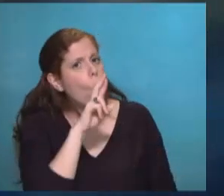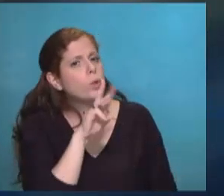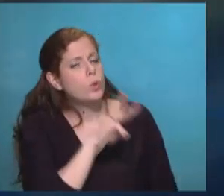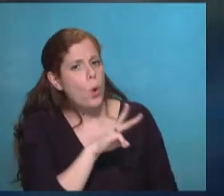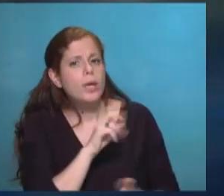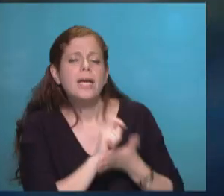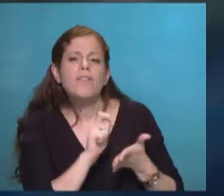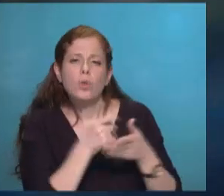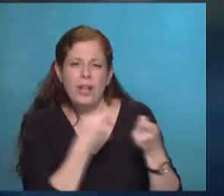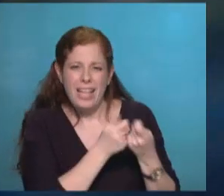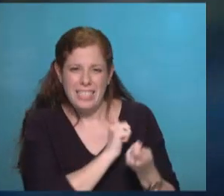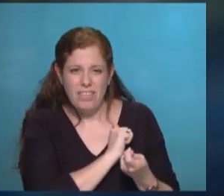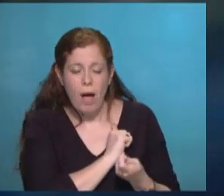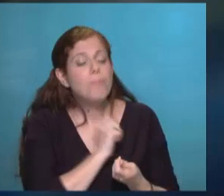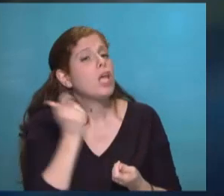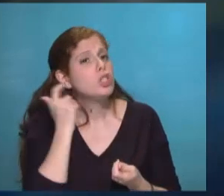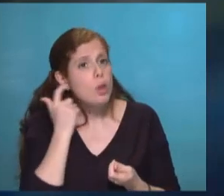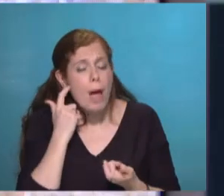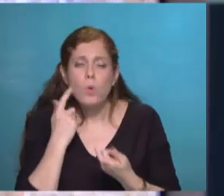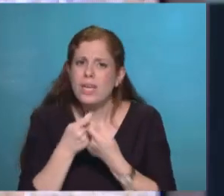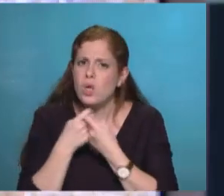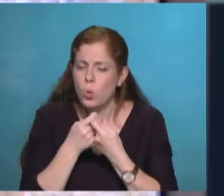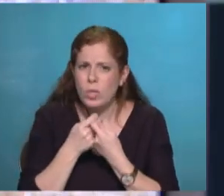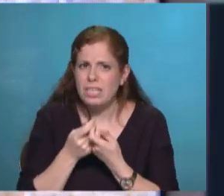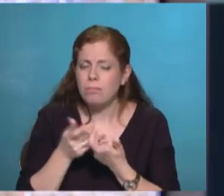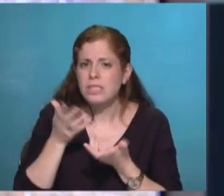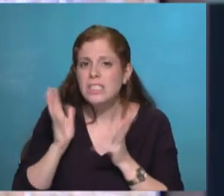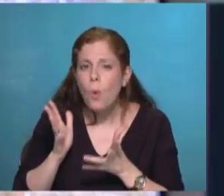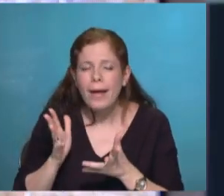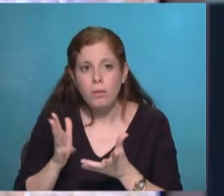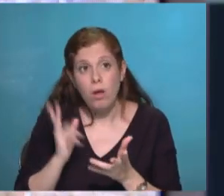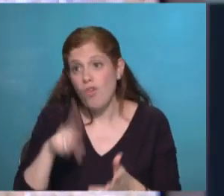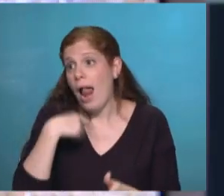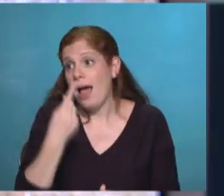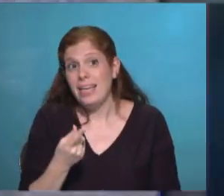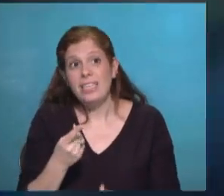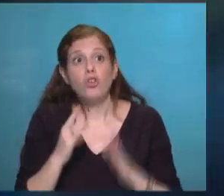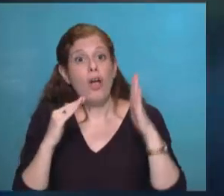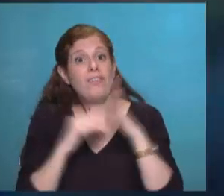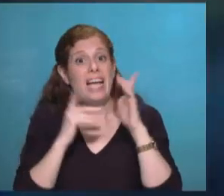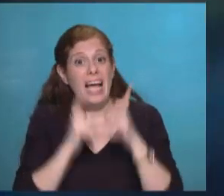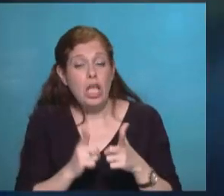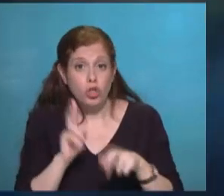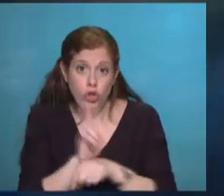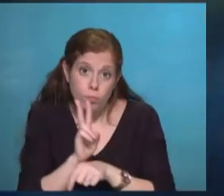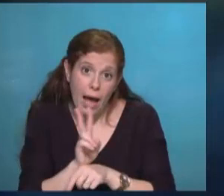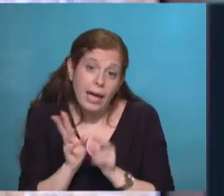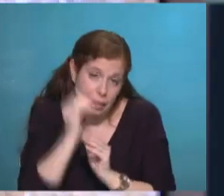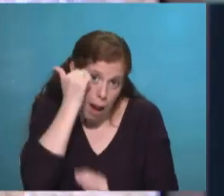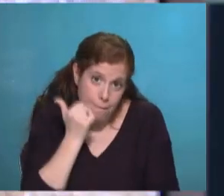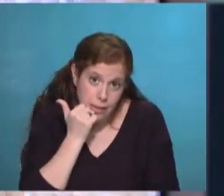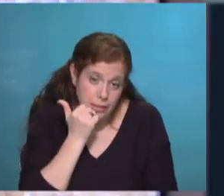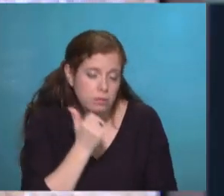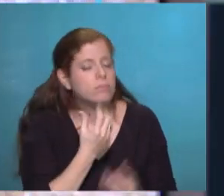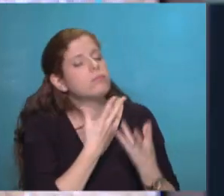צבא, אנחנו איתך, אז שמענו ארגונים סוררים ירו. זאת אומרת, אפשר להגיד, הפסקת האש נשמרת, היא פשוט רק עם חמאס. יש הרבה ביקורת